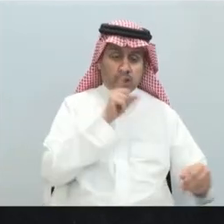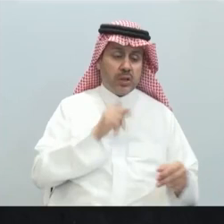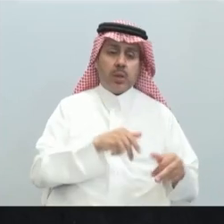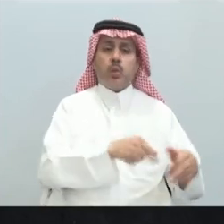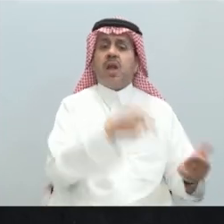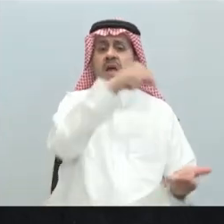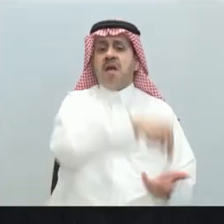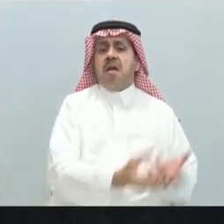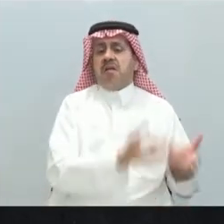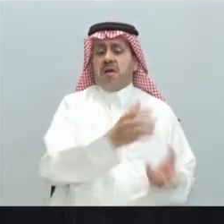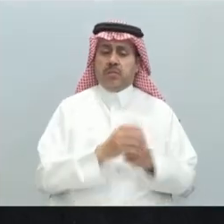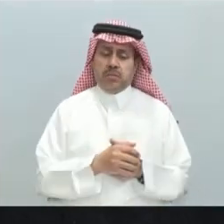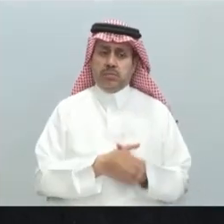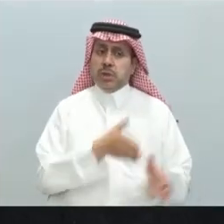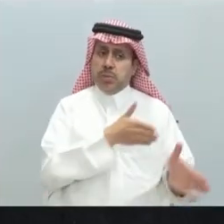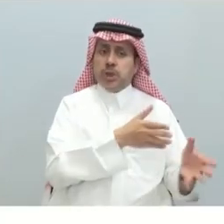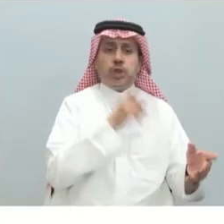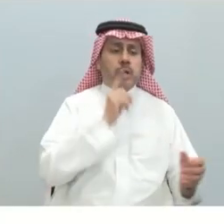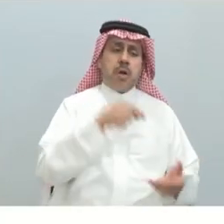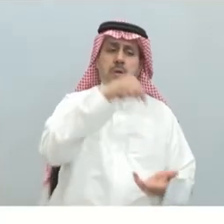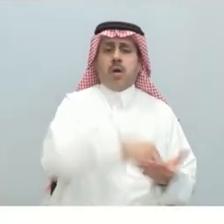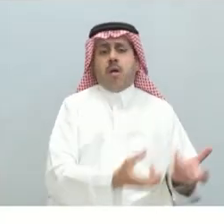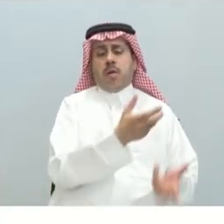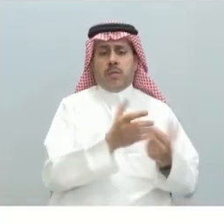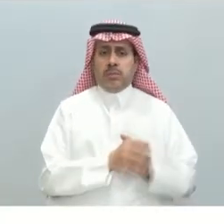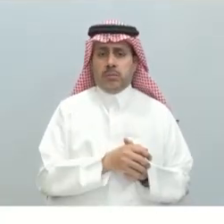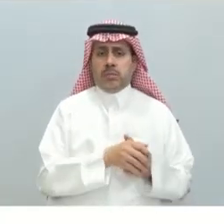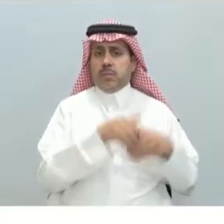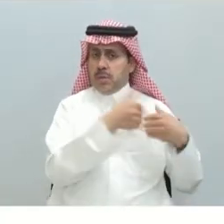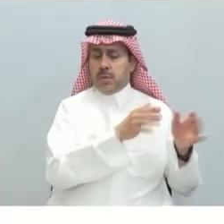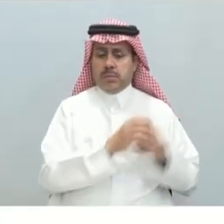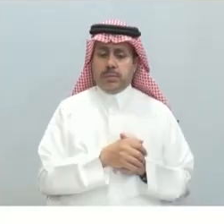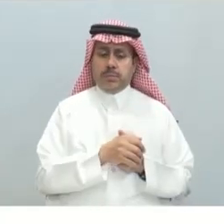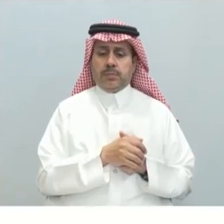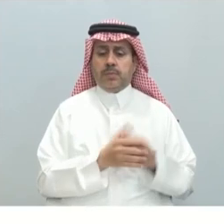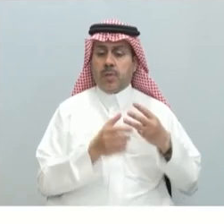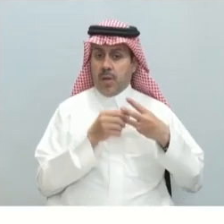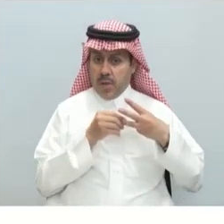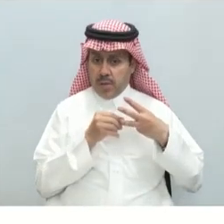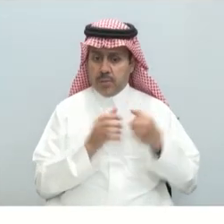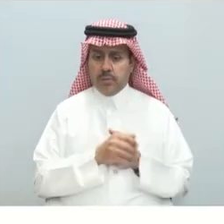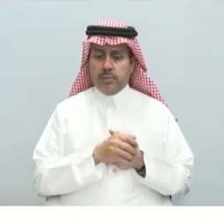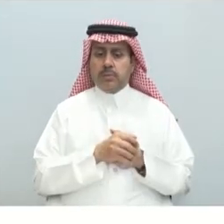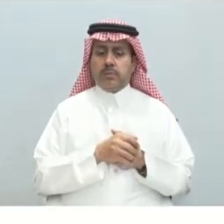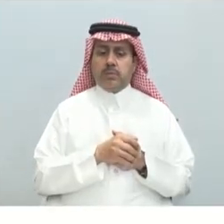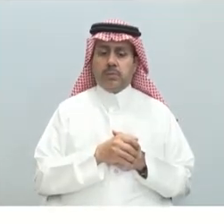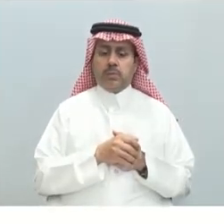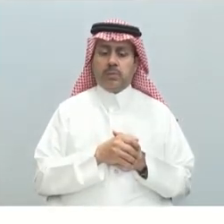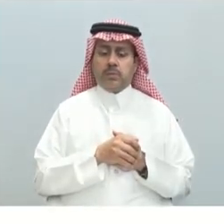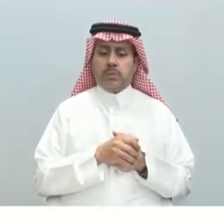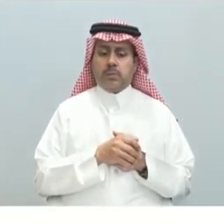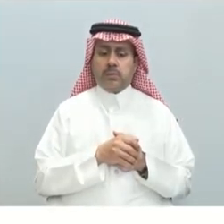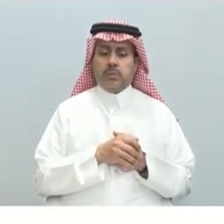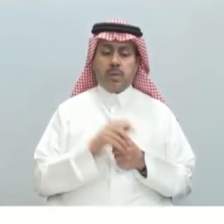اعاذ الله واياكم منها ايضا ايها الطلاب والطالبات ناتي الى فائده اخرى مستنبطه من